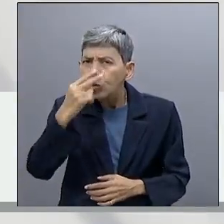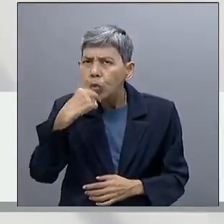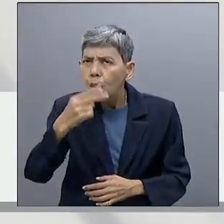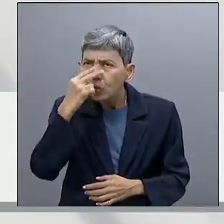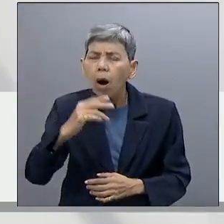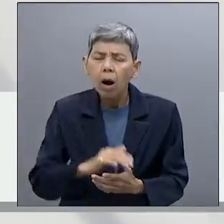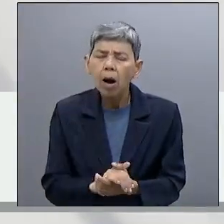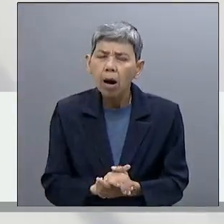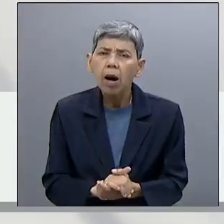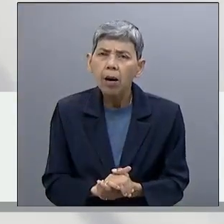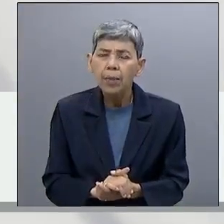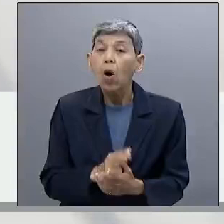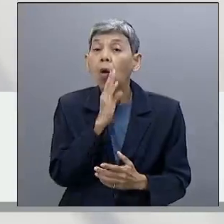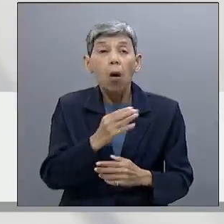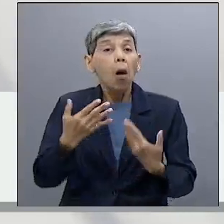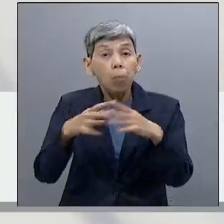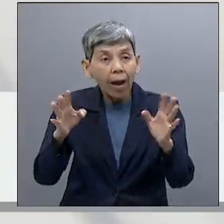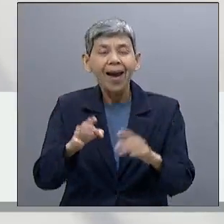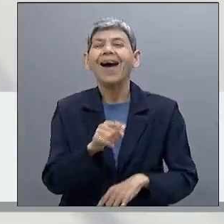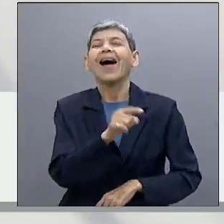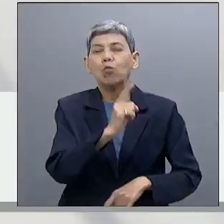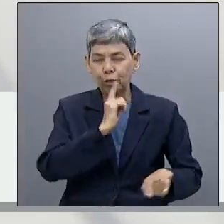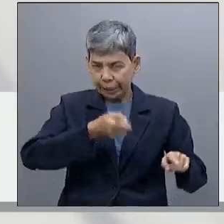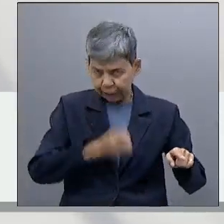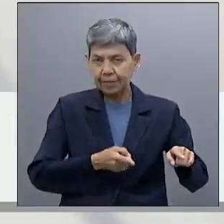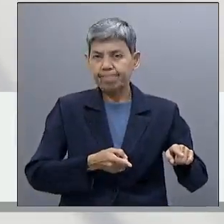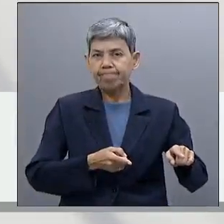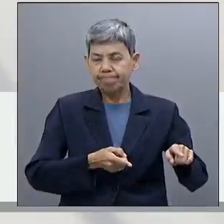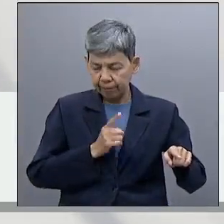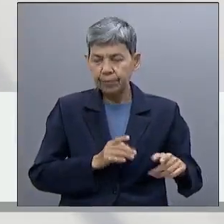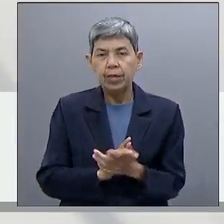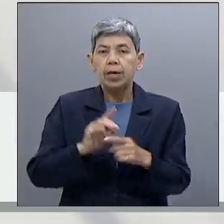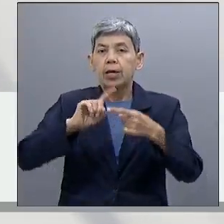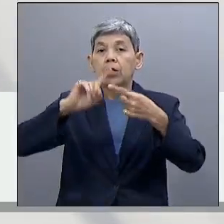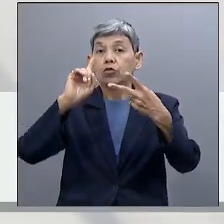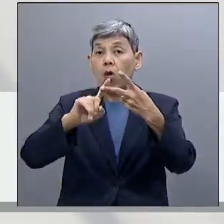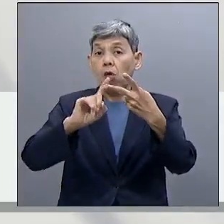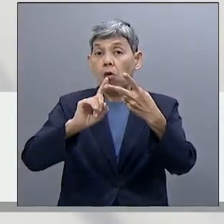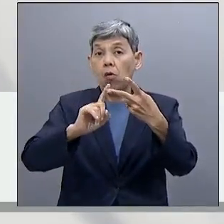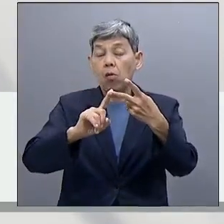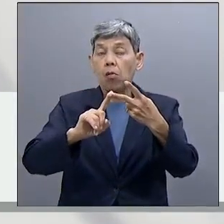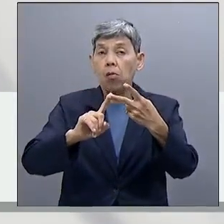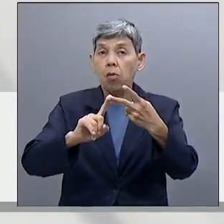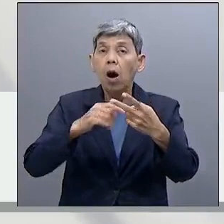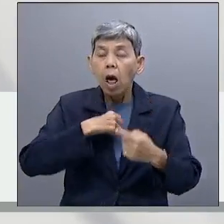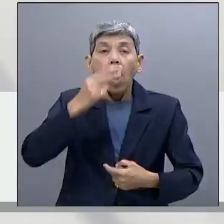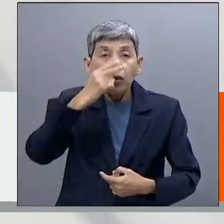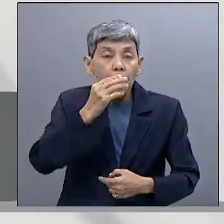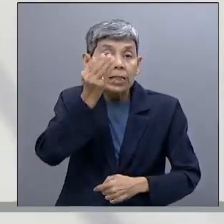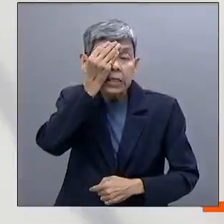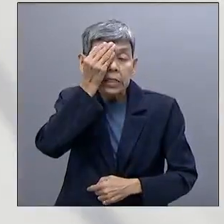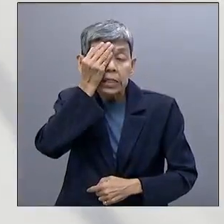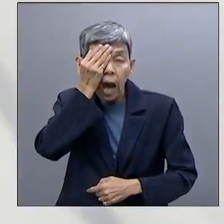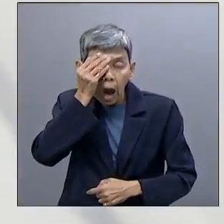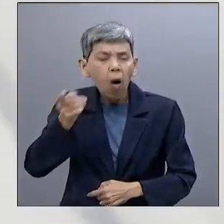ยแต่ว่าถ้าเขาปล่อยก็แสดงว่าเขาพูดจริงและข้อที่2 ก็คือหมายความว่าจะได้เห็นว่าอิสราเอลเอง